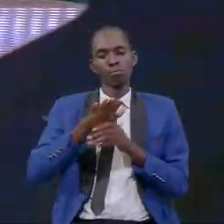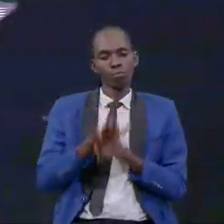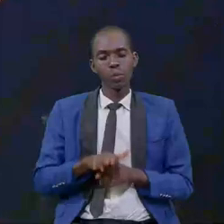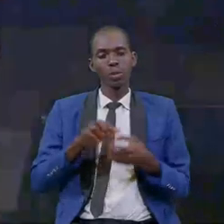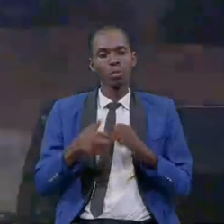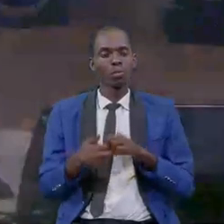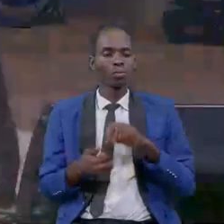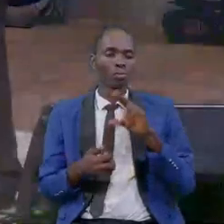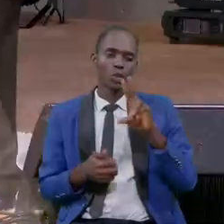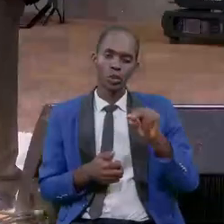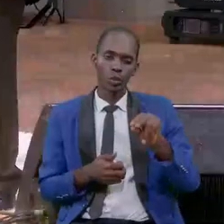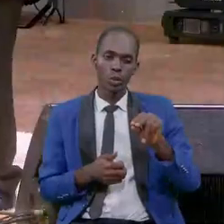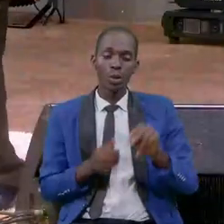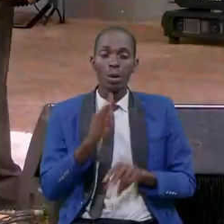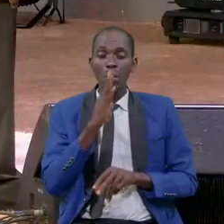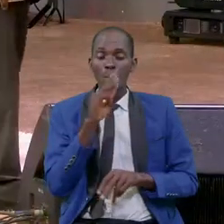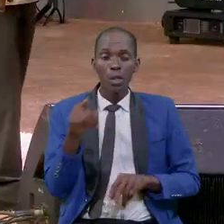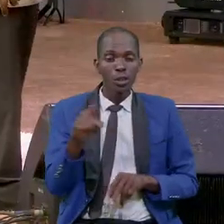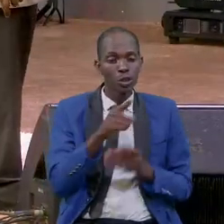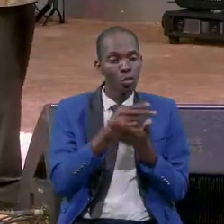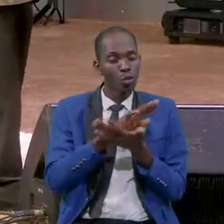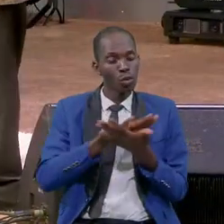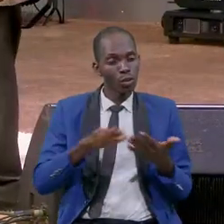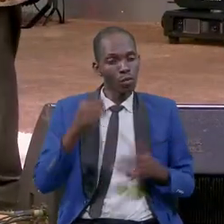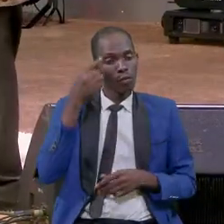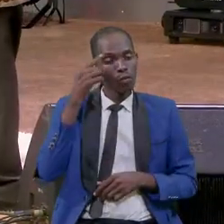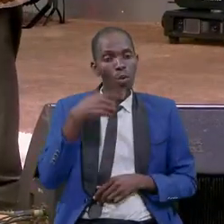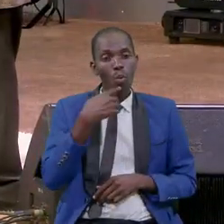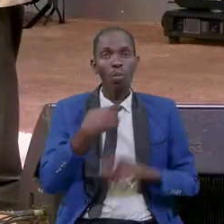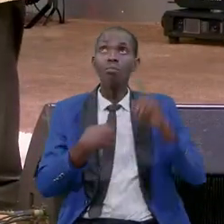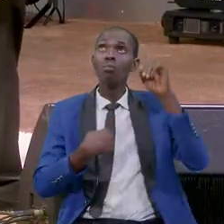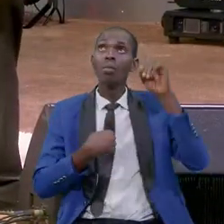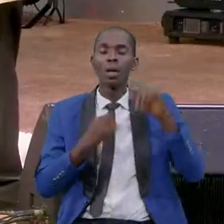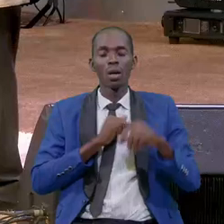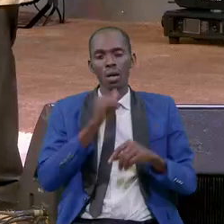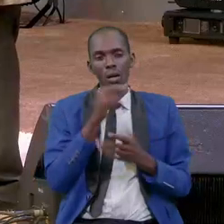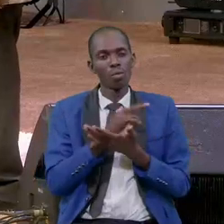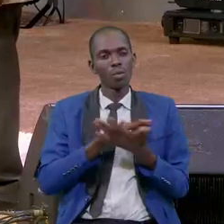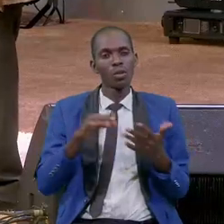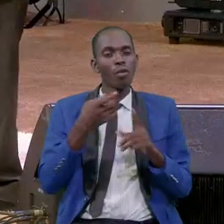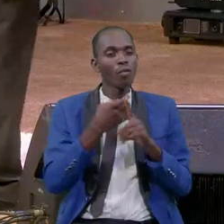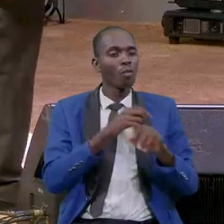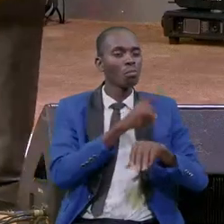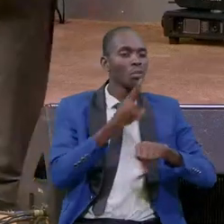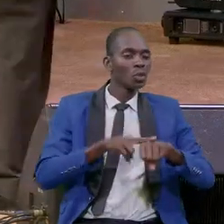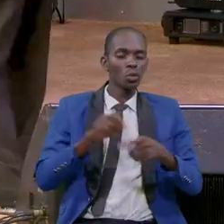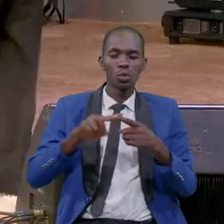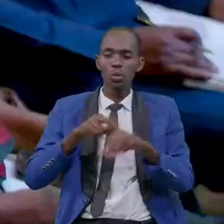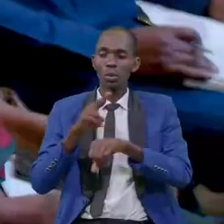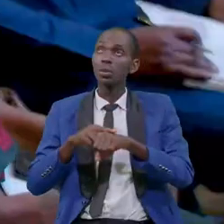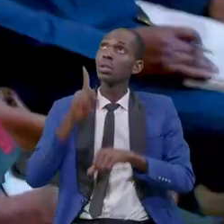Vous serez saint car je suis saint. D'une nation à une nation, Dieu demeure le même. Je suis